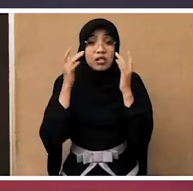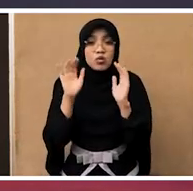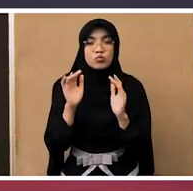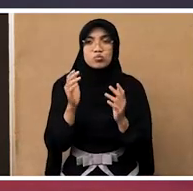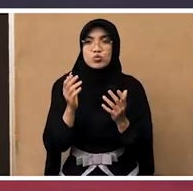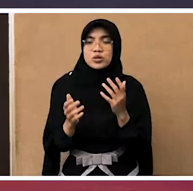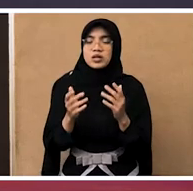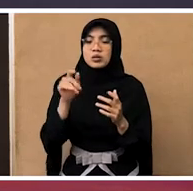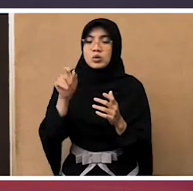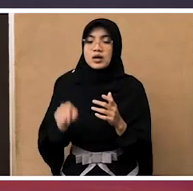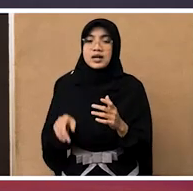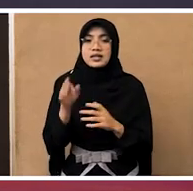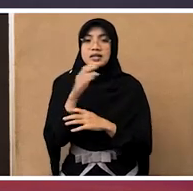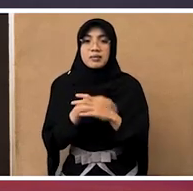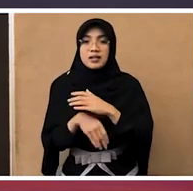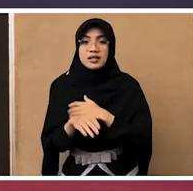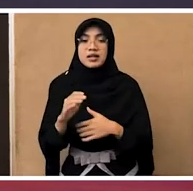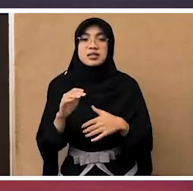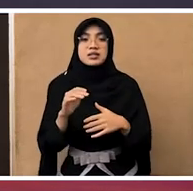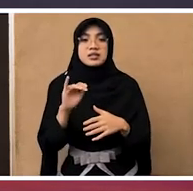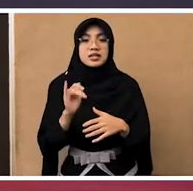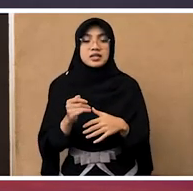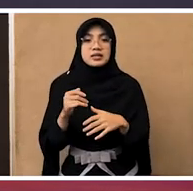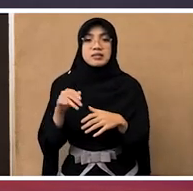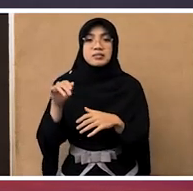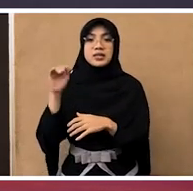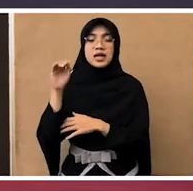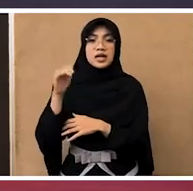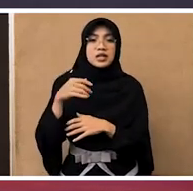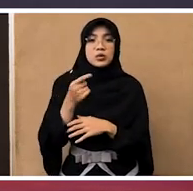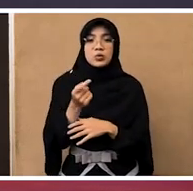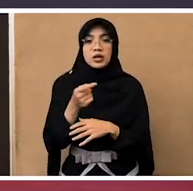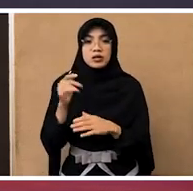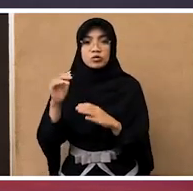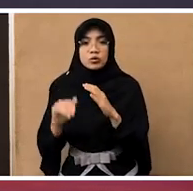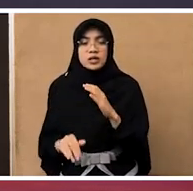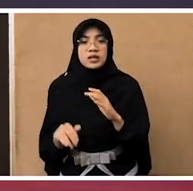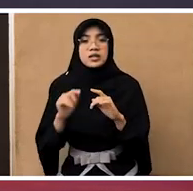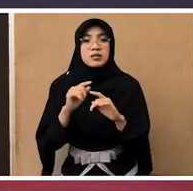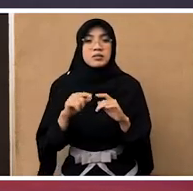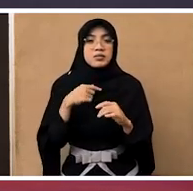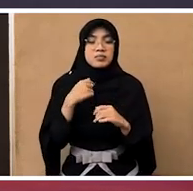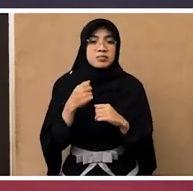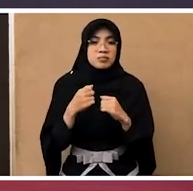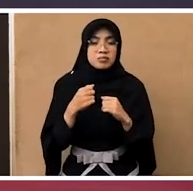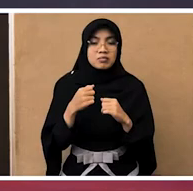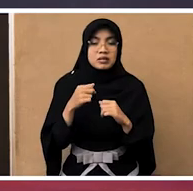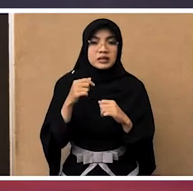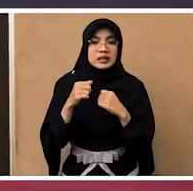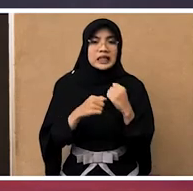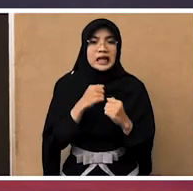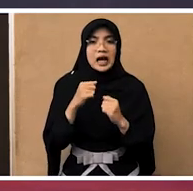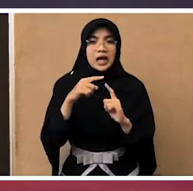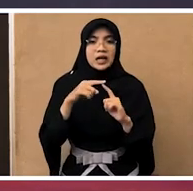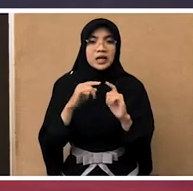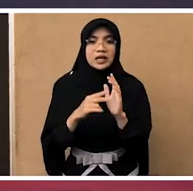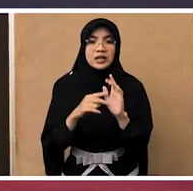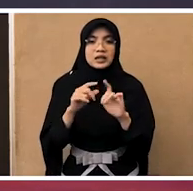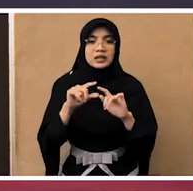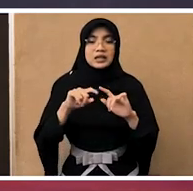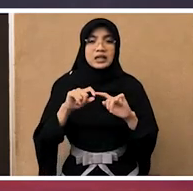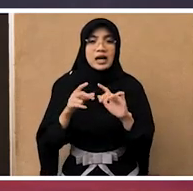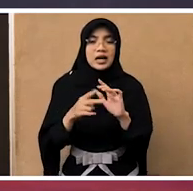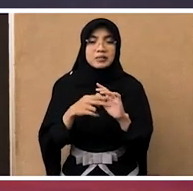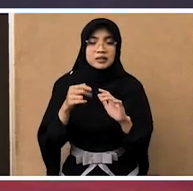apa karena penyanyi sabilitas maka pidananya dikurangi tapi tindakan dapat dijatuhkan Jadi kalau misalnya yang normal